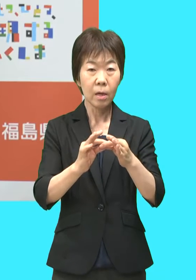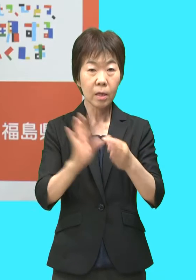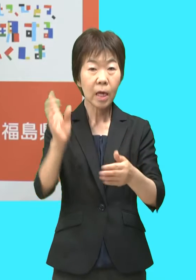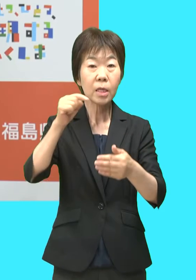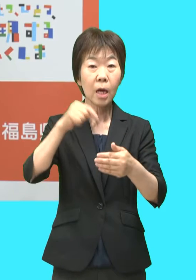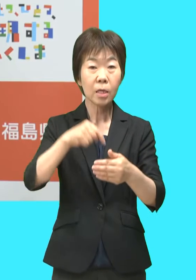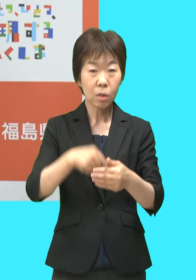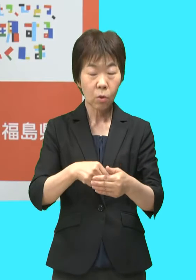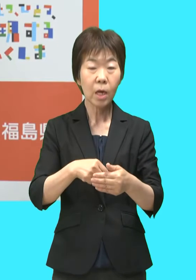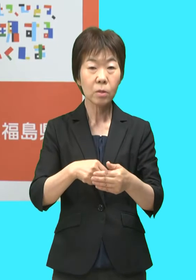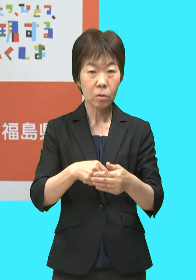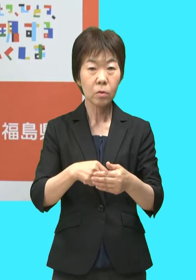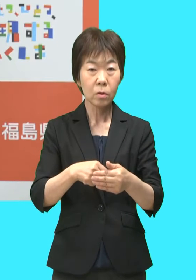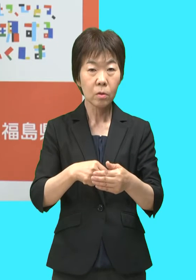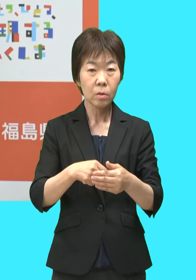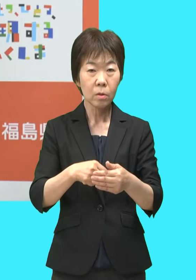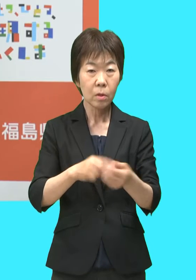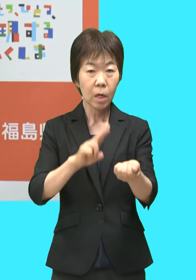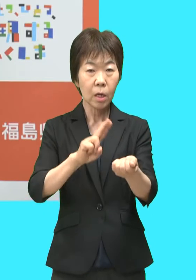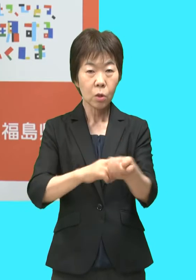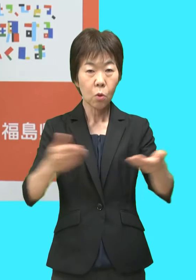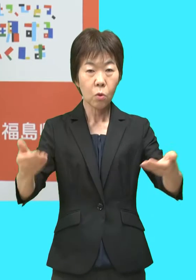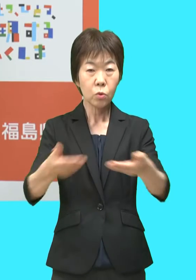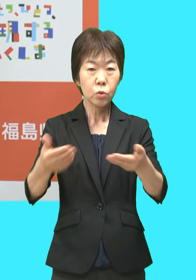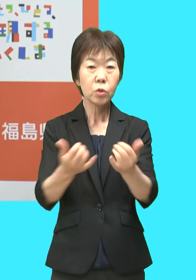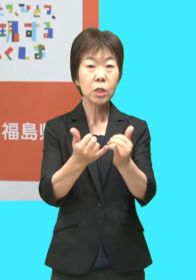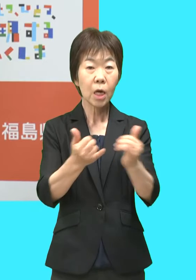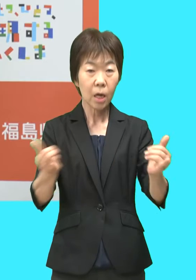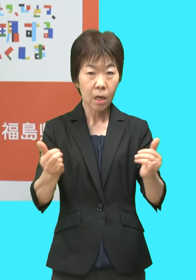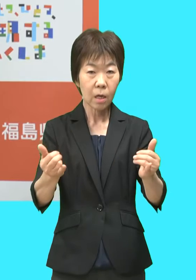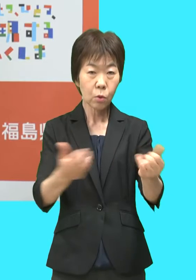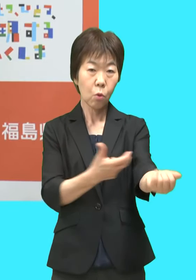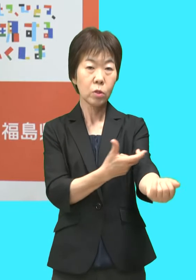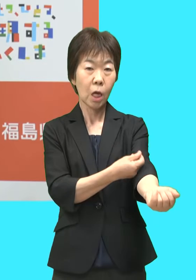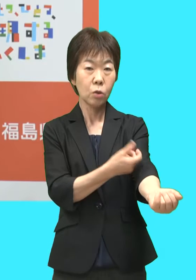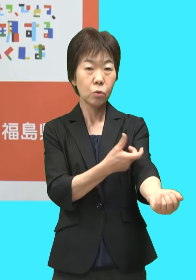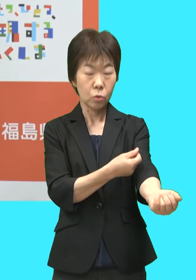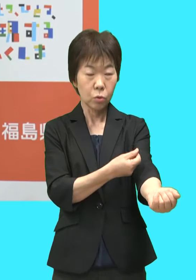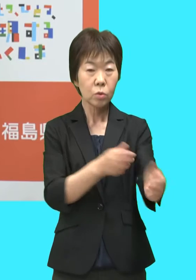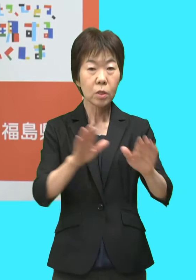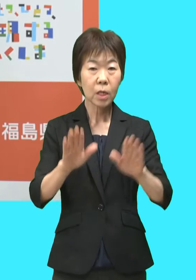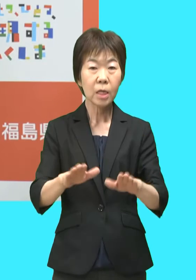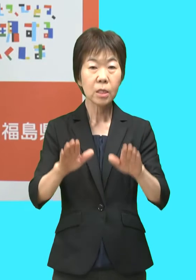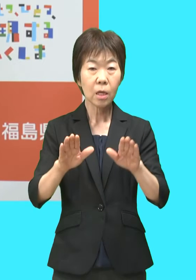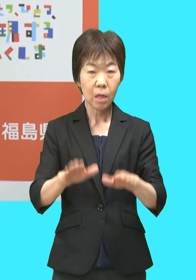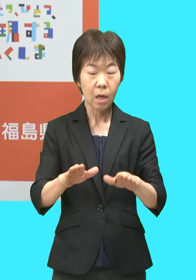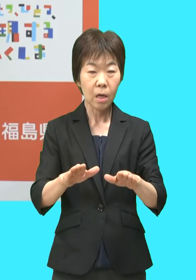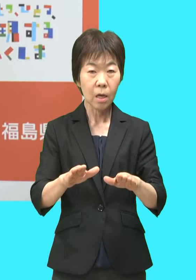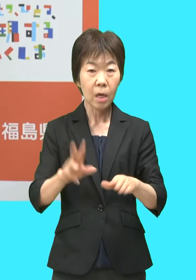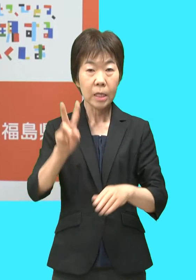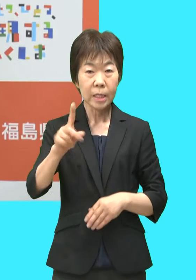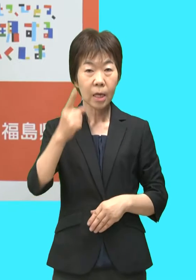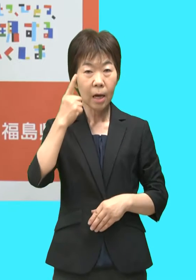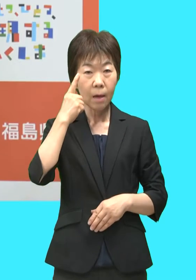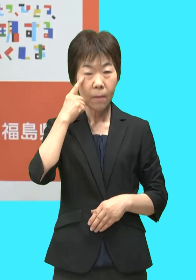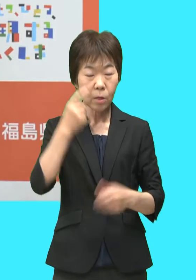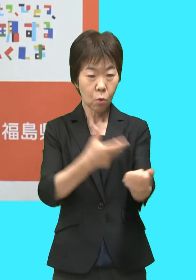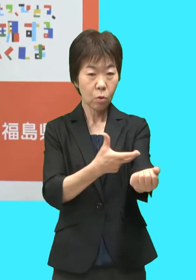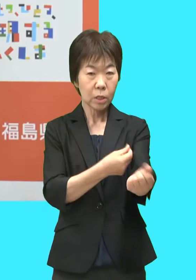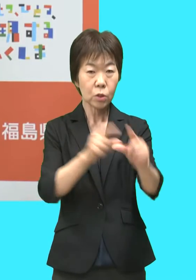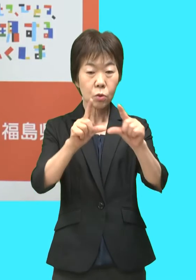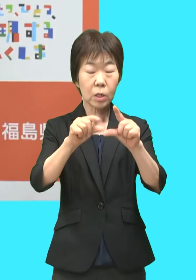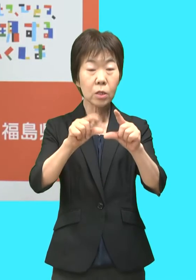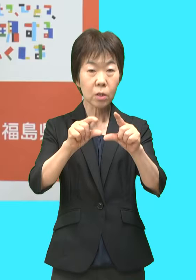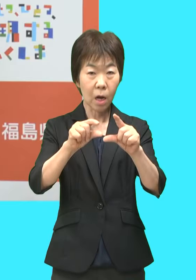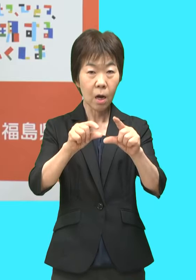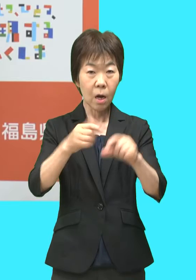島県内における医療従事者への接種でありますが現時点で2回目の接種率が